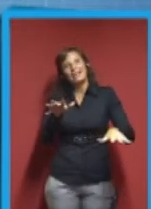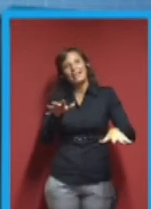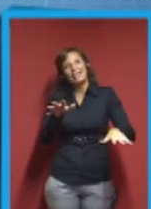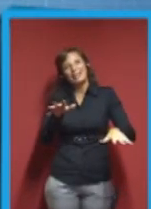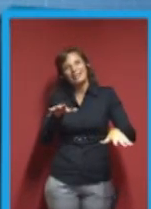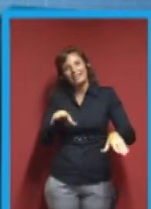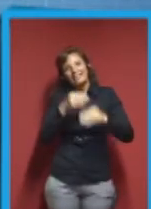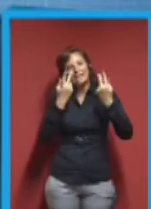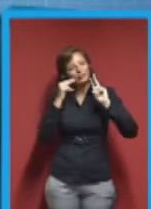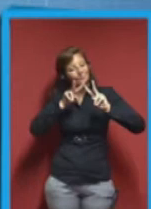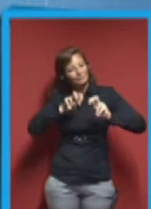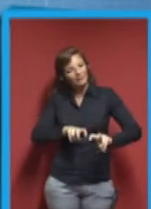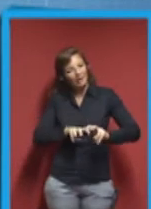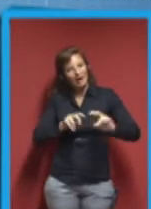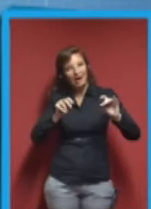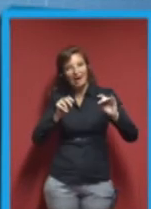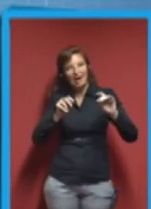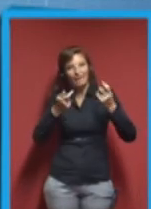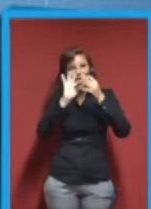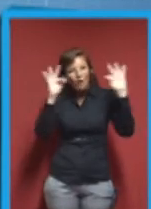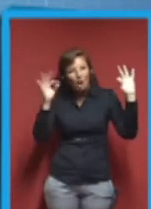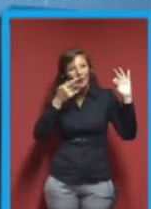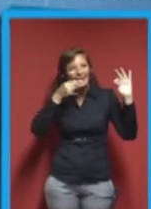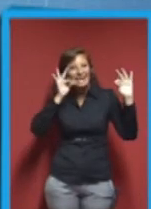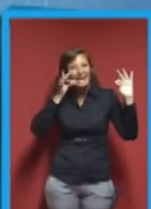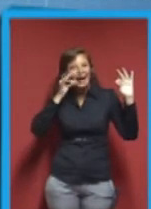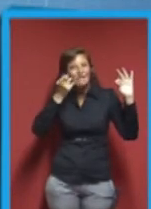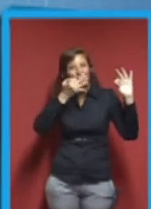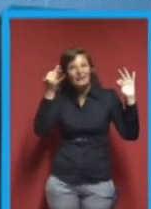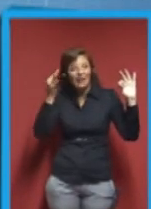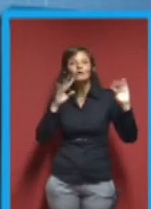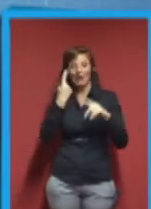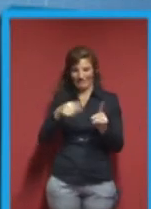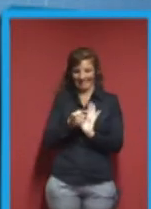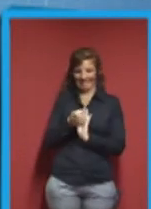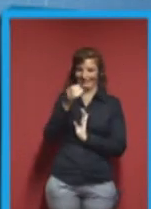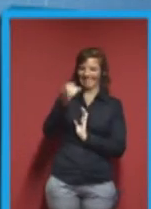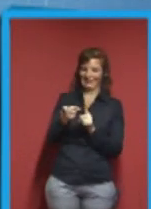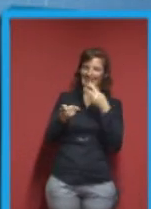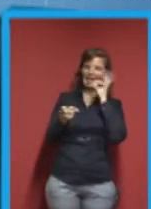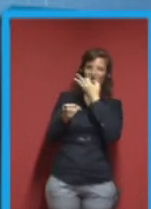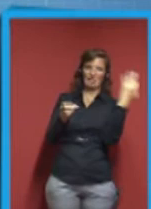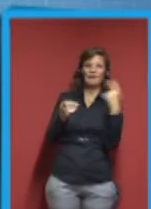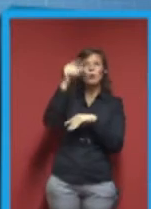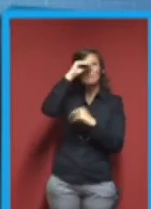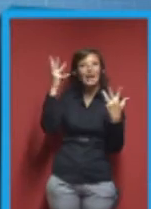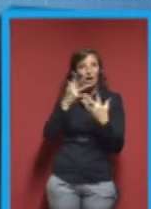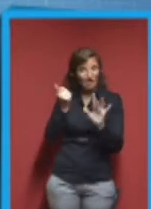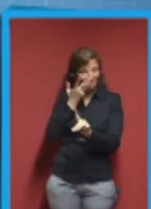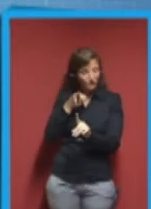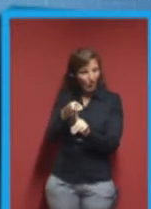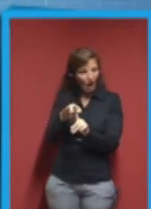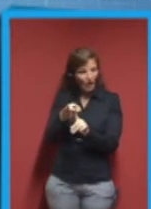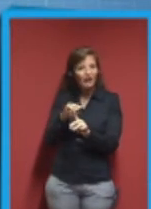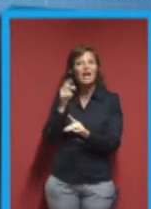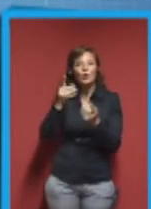cominciare ad analizzare la formula del caffè perfetto. Che cosa? Allora, questo è il caffè perfetto. Che cosa hai imparato? Lo vuoi? Che cosa hai